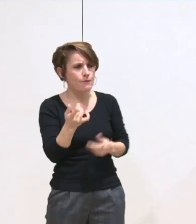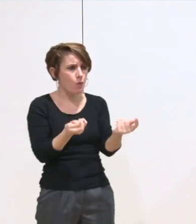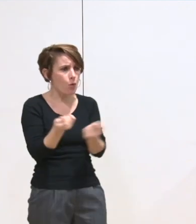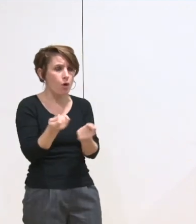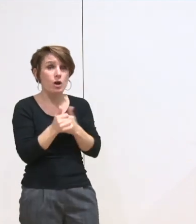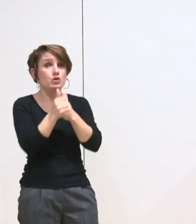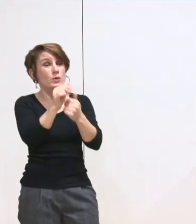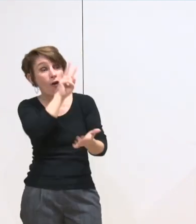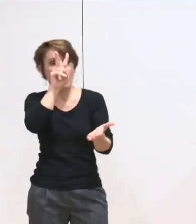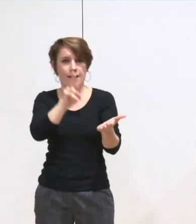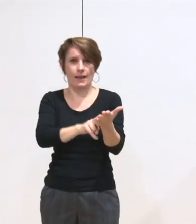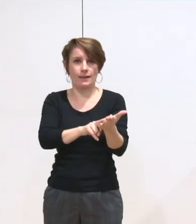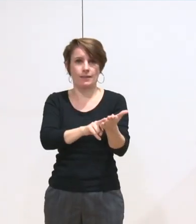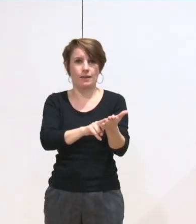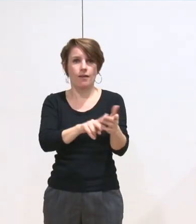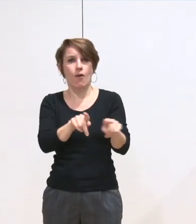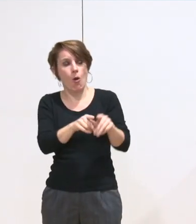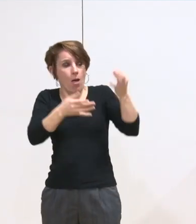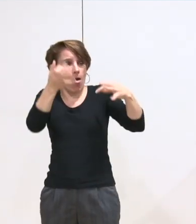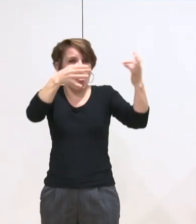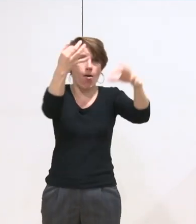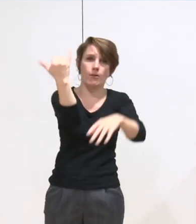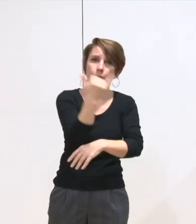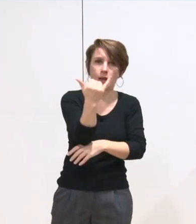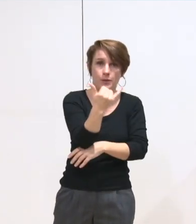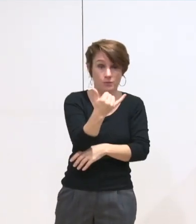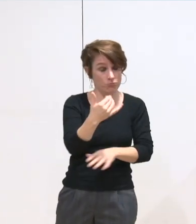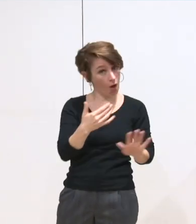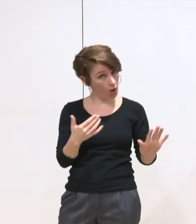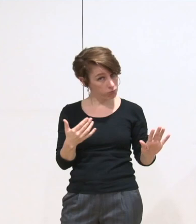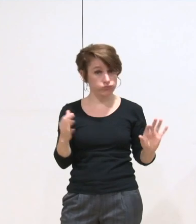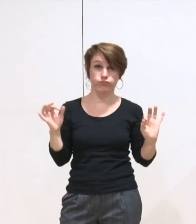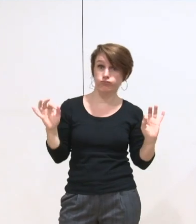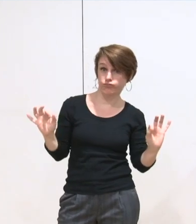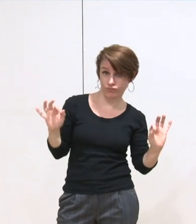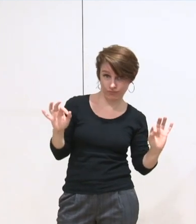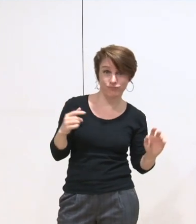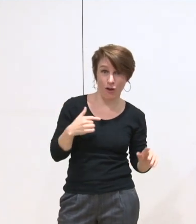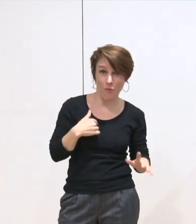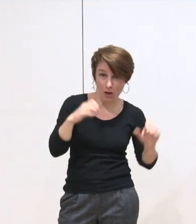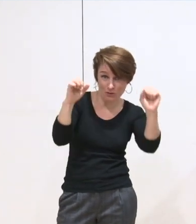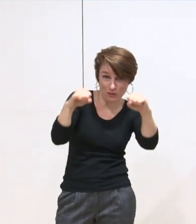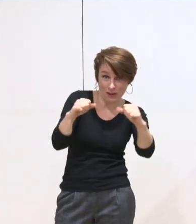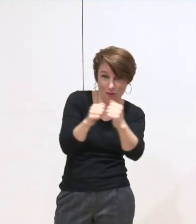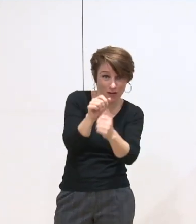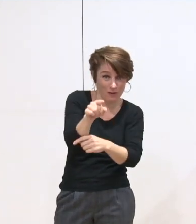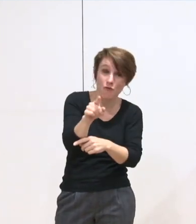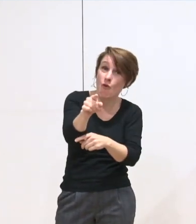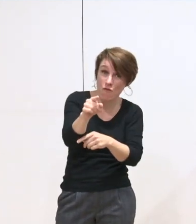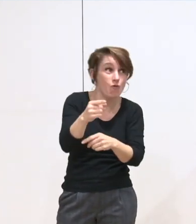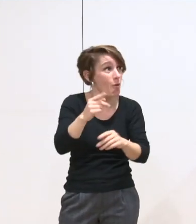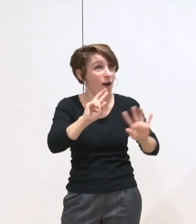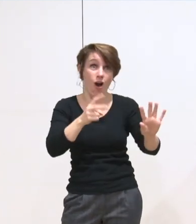des effets de manche et des postures convenues. Je salue, pour ma part, ce coming out que vous faites en public ce